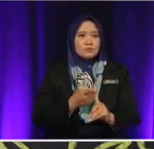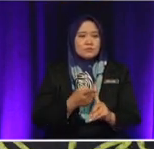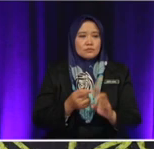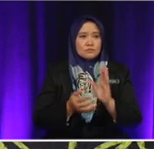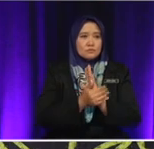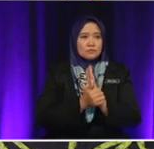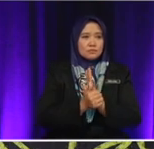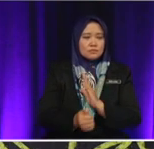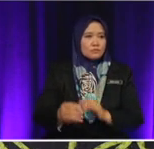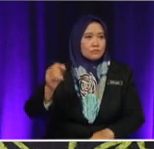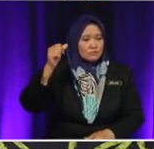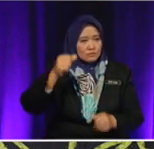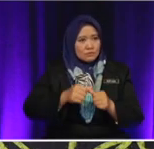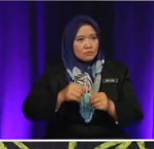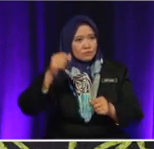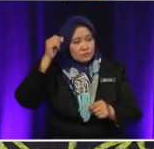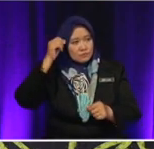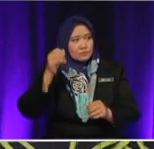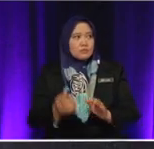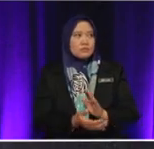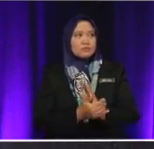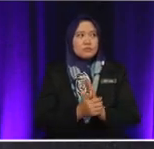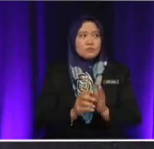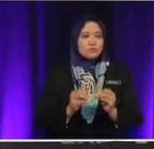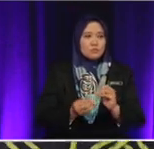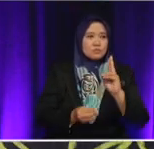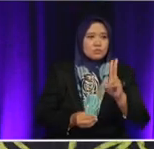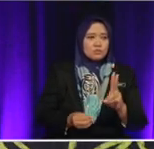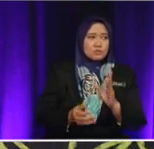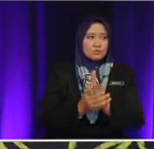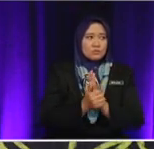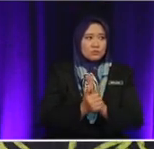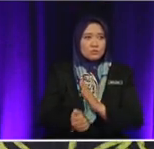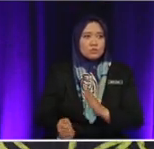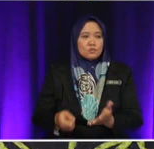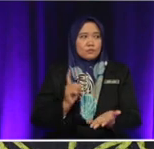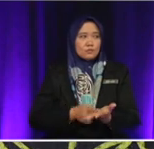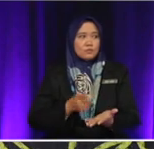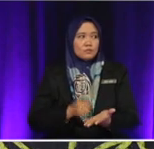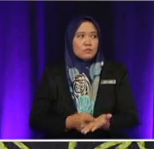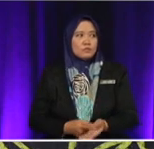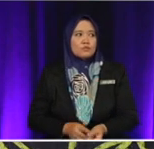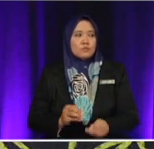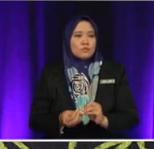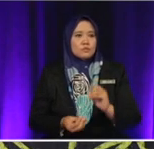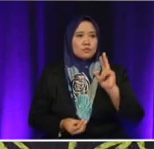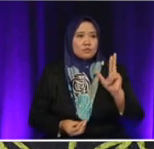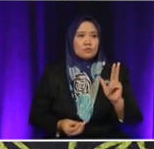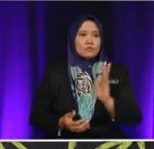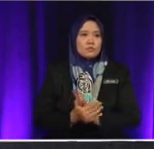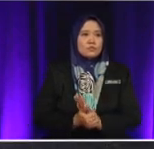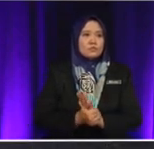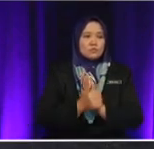runding cara. Okay. Yang ketiga, kemahiran membuat keputusan dan menyelesaikan masalah.